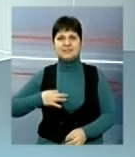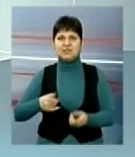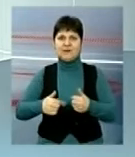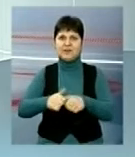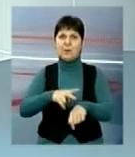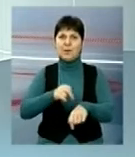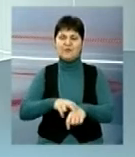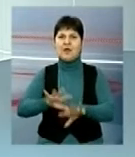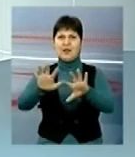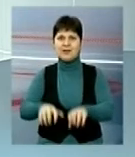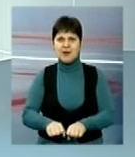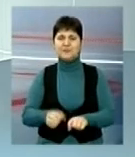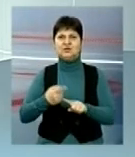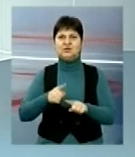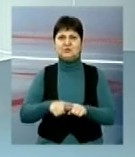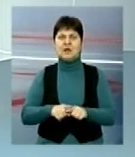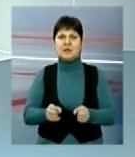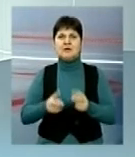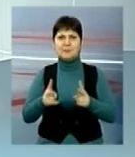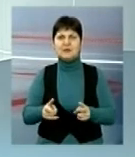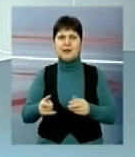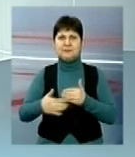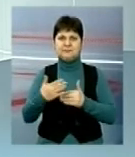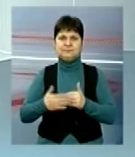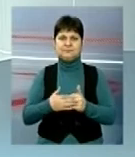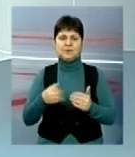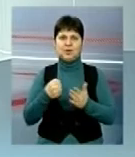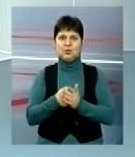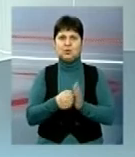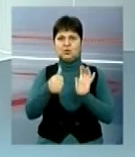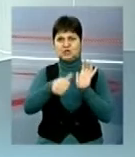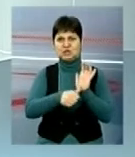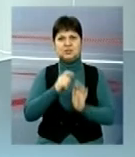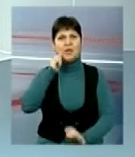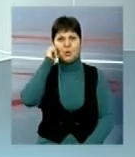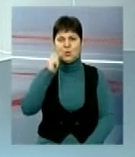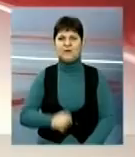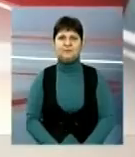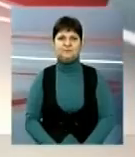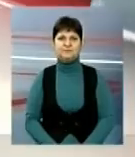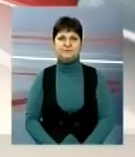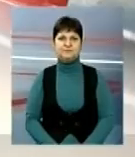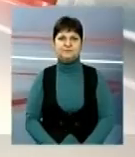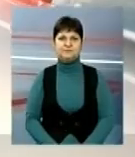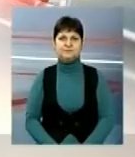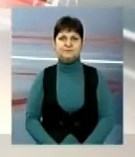за грабіж відкрито кримінальне провадження, чоловікам загрожує до 6 років ув'язнення.